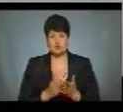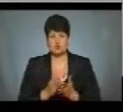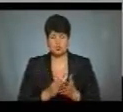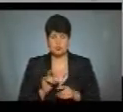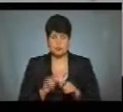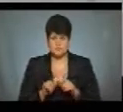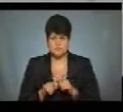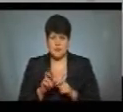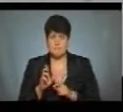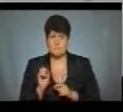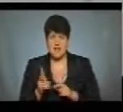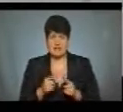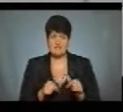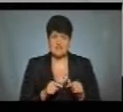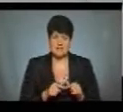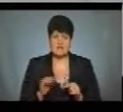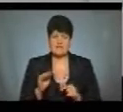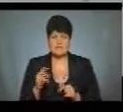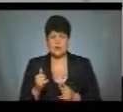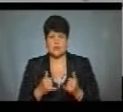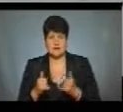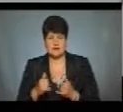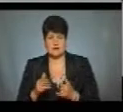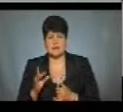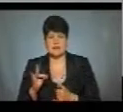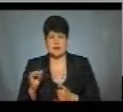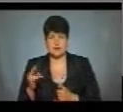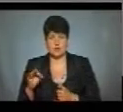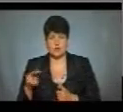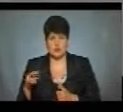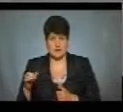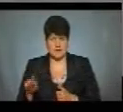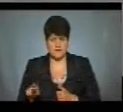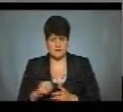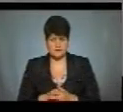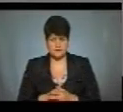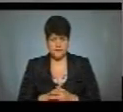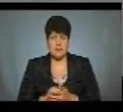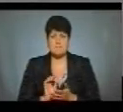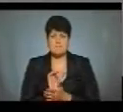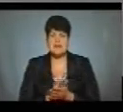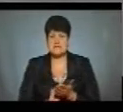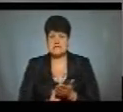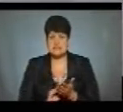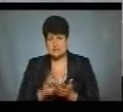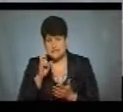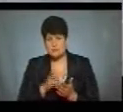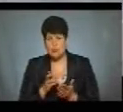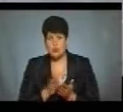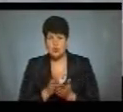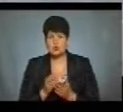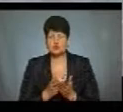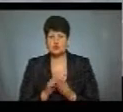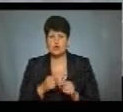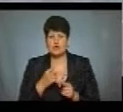буде досліджувати бак-відділ, фізико-хімія і радіологія. Прес-секретар Держпродспоживслужби Наталія Грицько розповідає, де